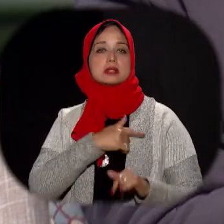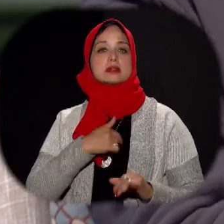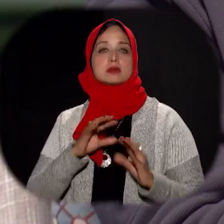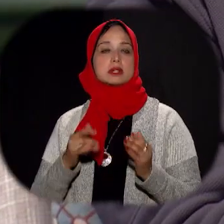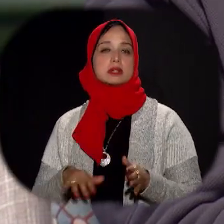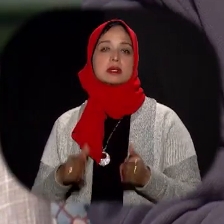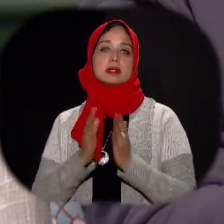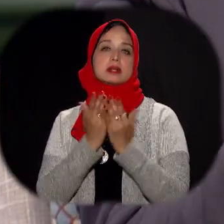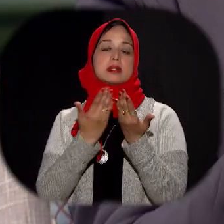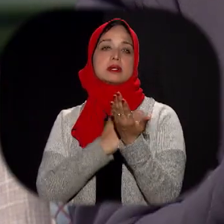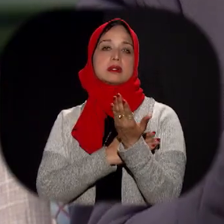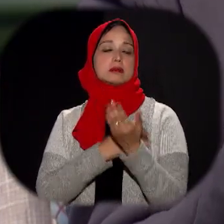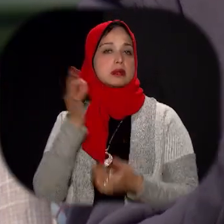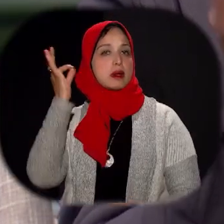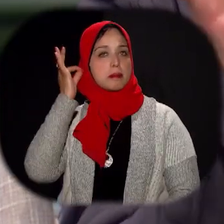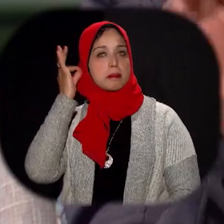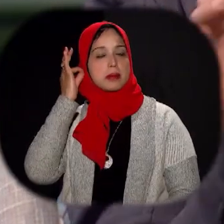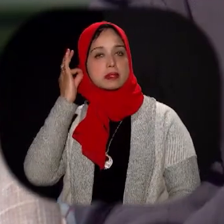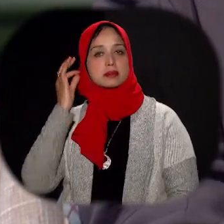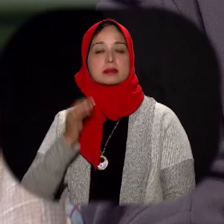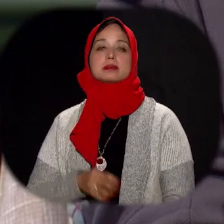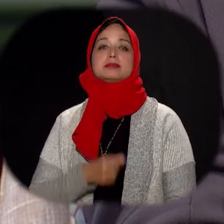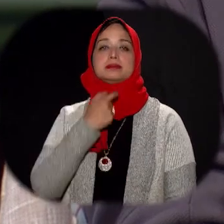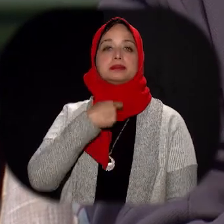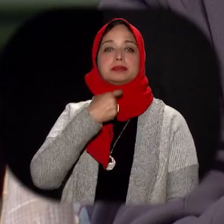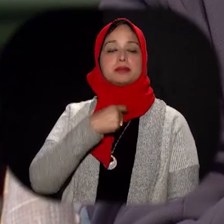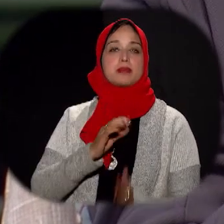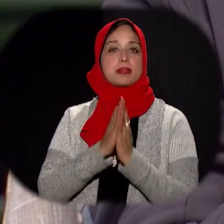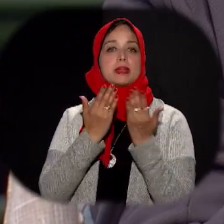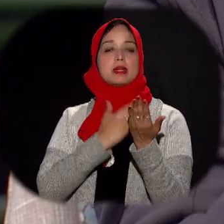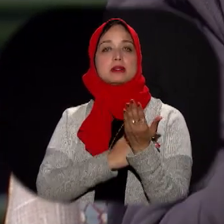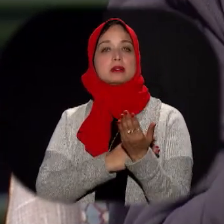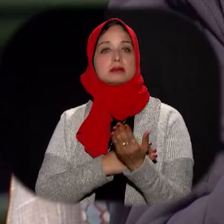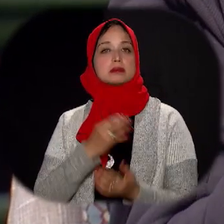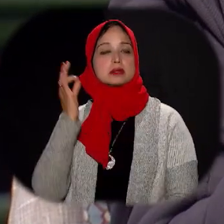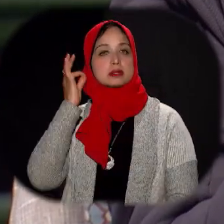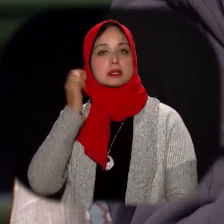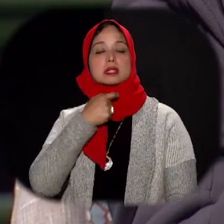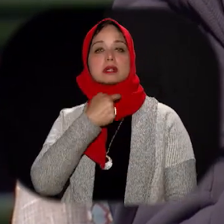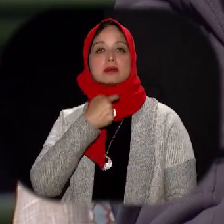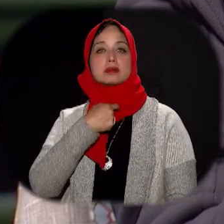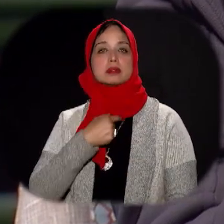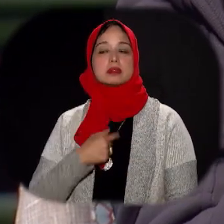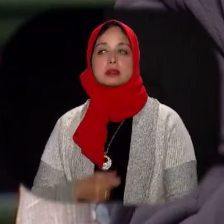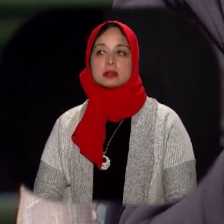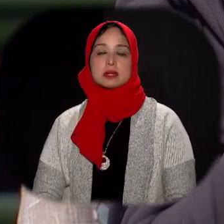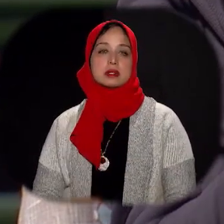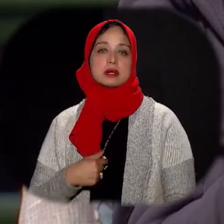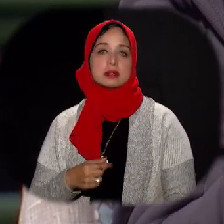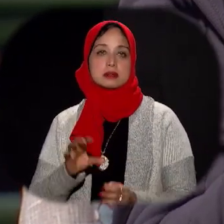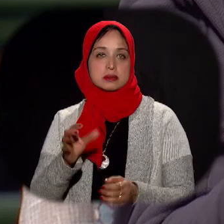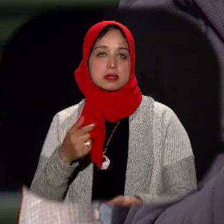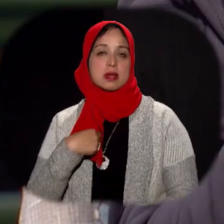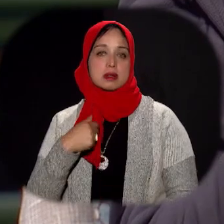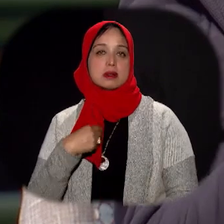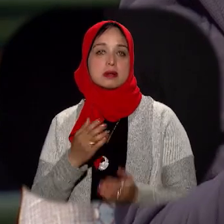كتاب صوتي كتاب صوتي اه يعني الابليكيشن اسمه كتاب صوتي كتاب اللي بيمسك الكتاب وبينام على نفسه مش عايز يقرا هيخش